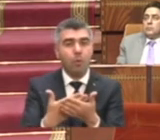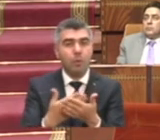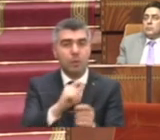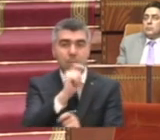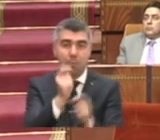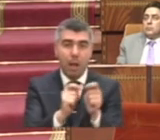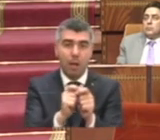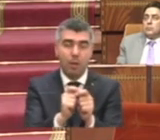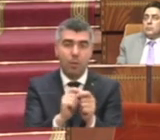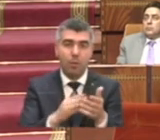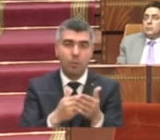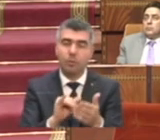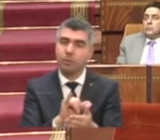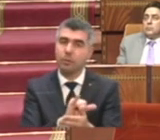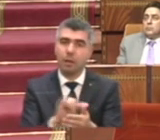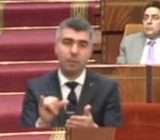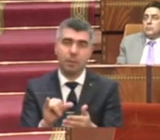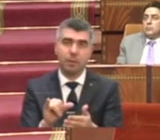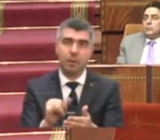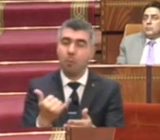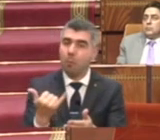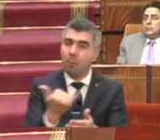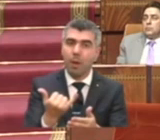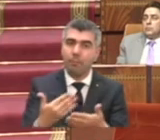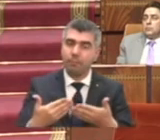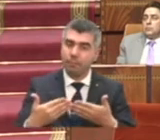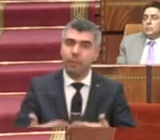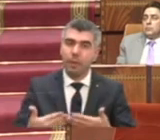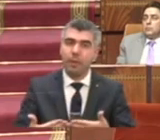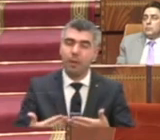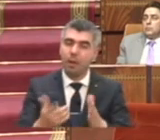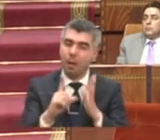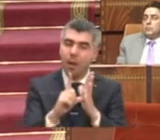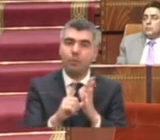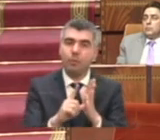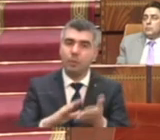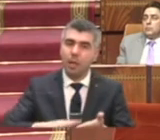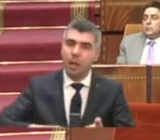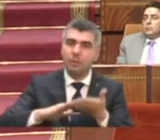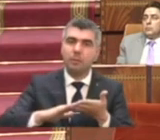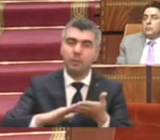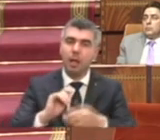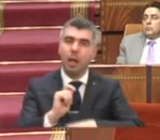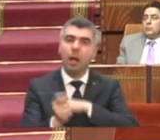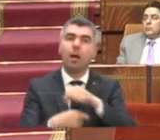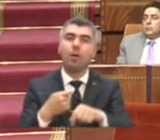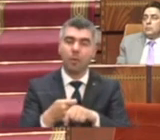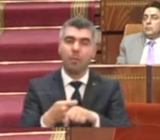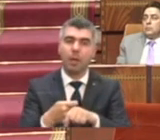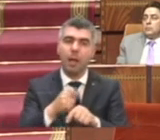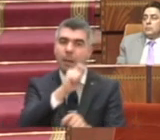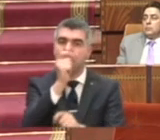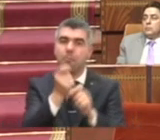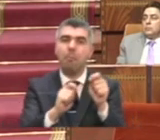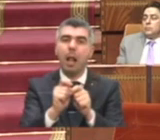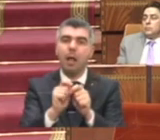فونسير، ولذلك فان الاوان انهم نصفوا العالم القروي، لانه كذلك وثائق التعمير تعيد انتاج نفس